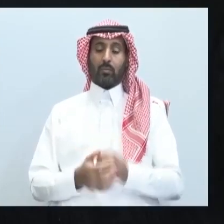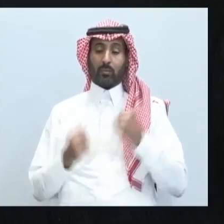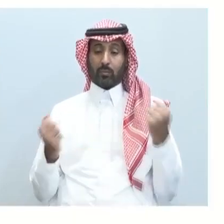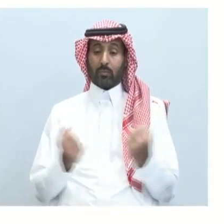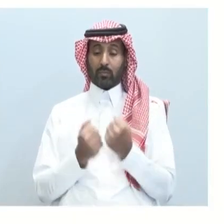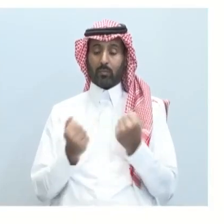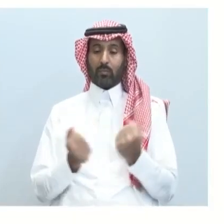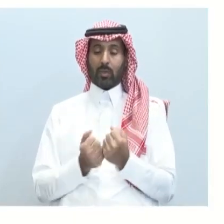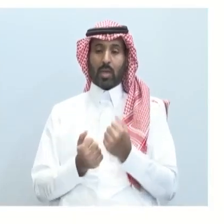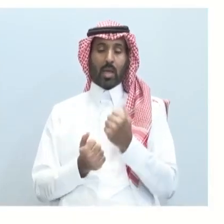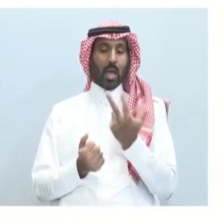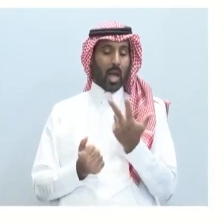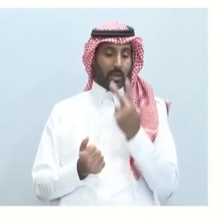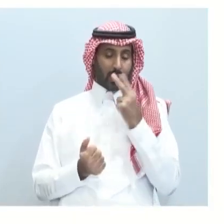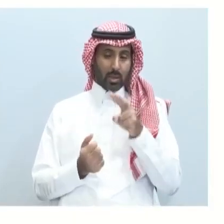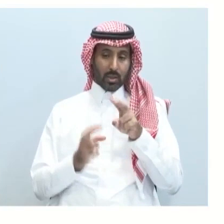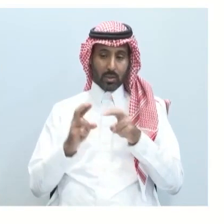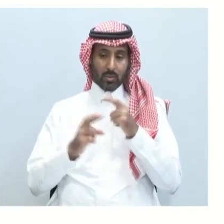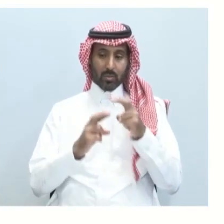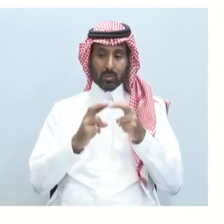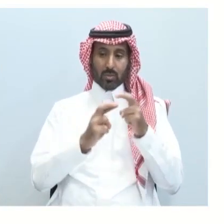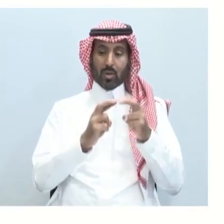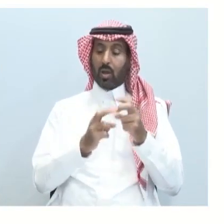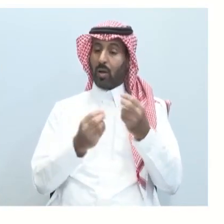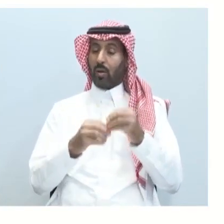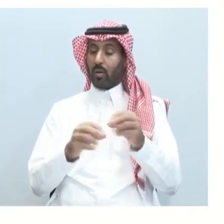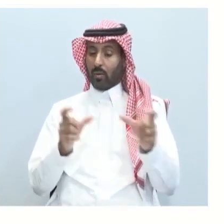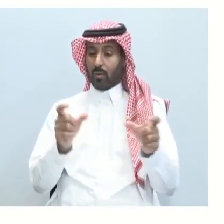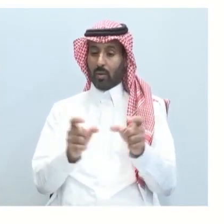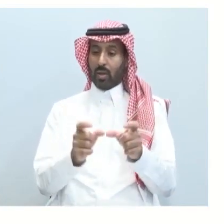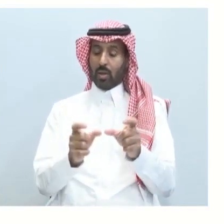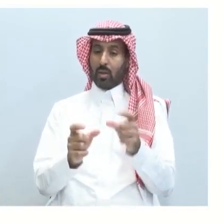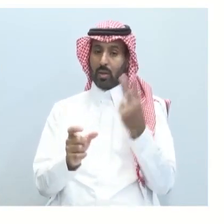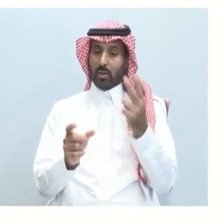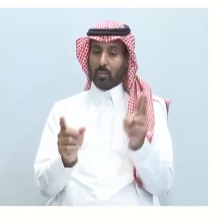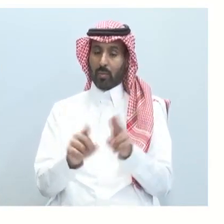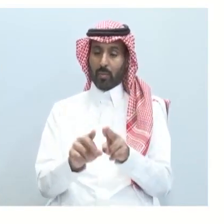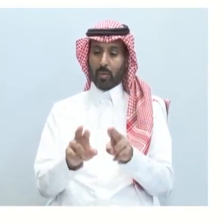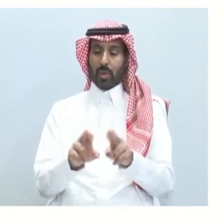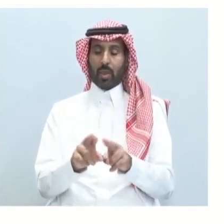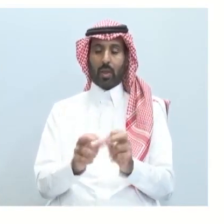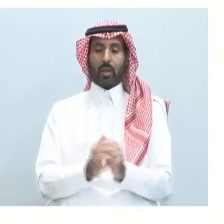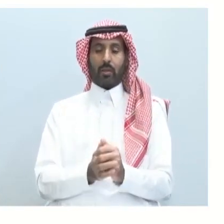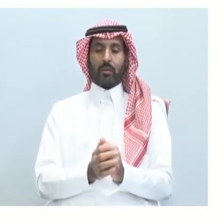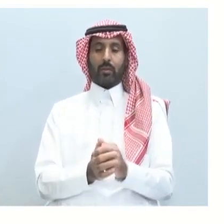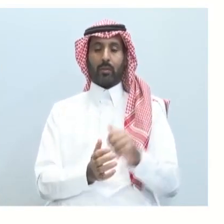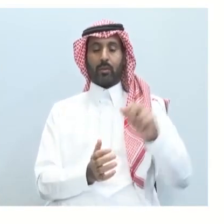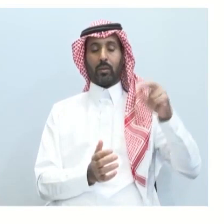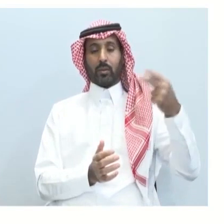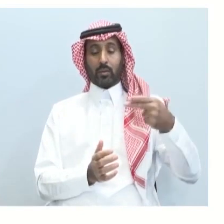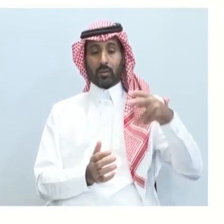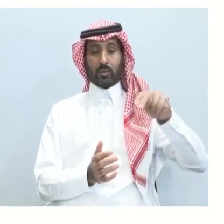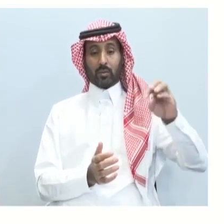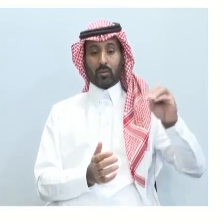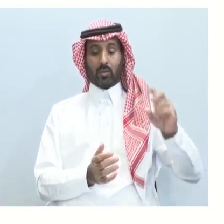تدريب اخر حدد الازواج المترافقه من الاحماض والقواعد التاليه معطيك المعادله اللي هو اتش ان اوه زائدا